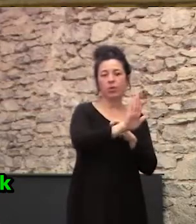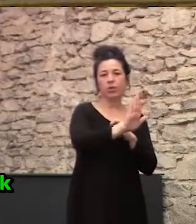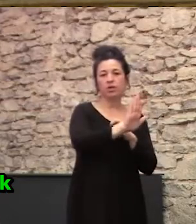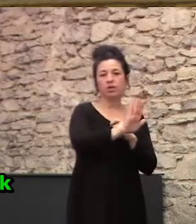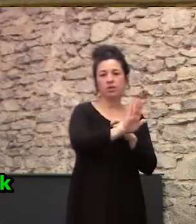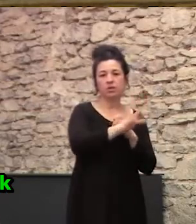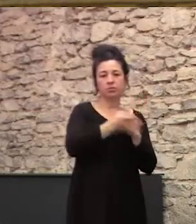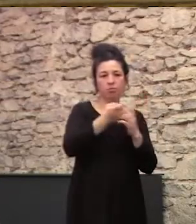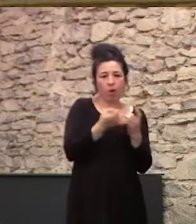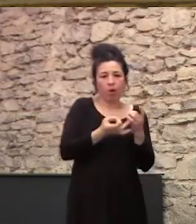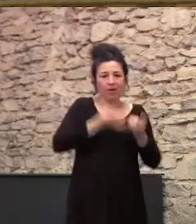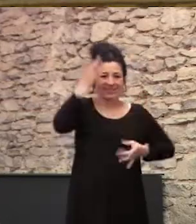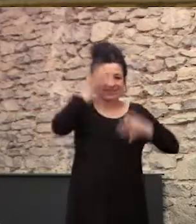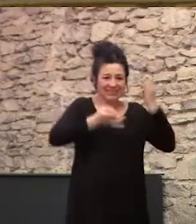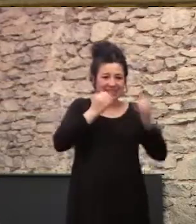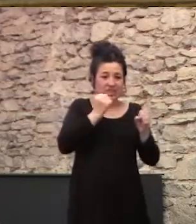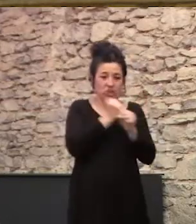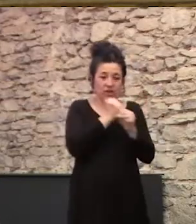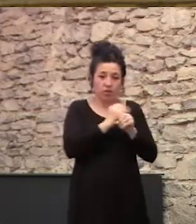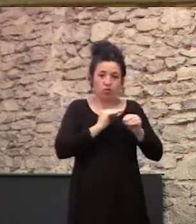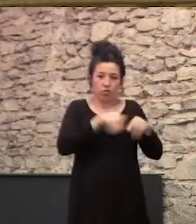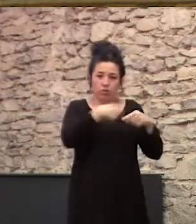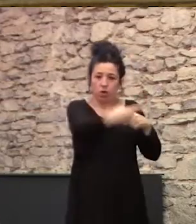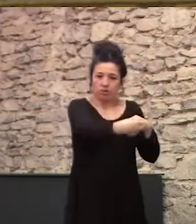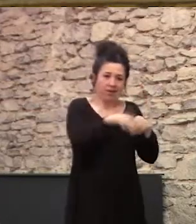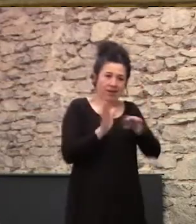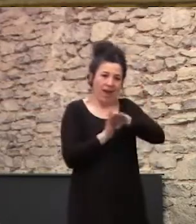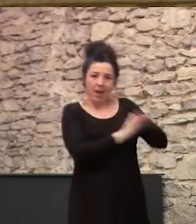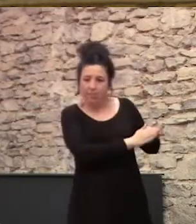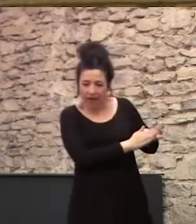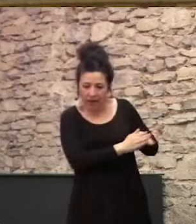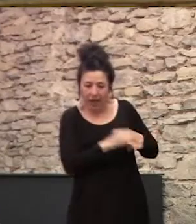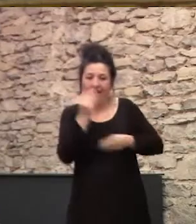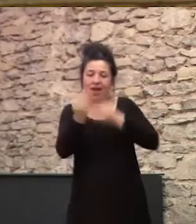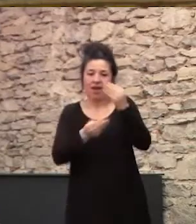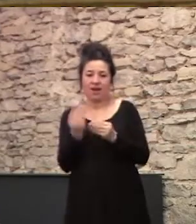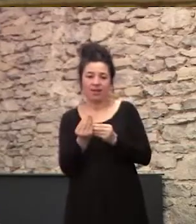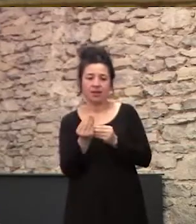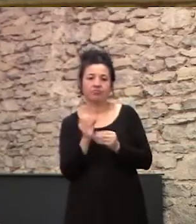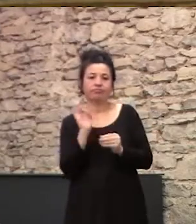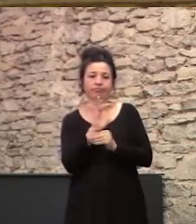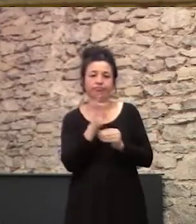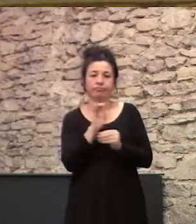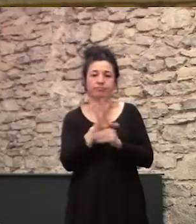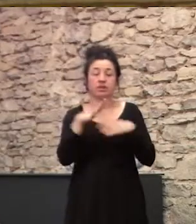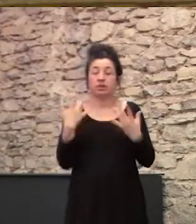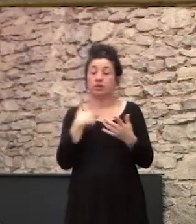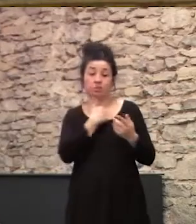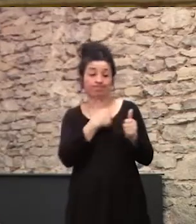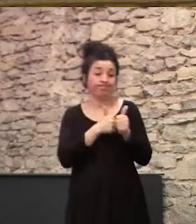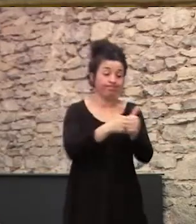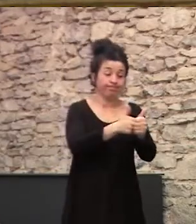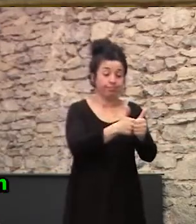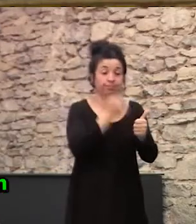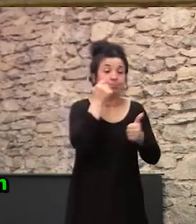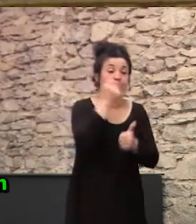beraien eguneroko lanetik aparte egiten zerbait, eta hori orduan azkenaren ez dut asko jarraitu